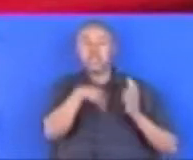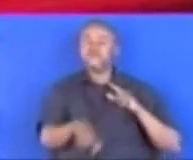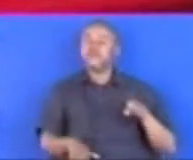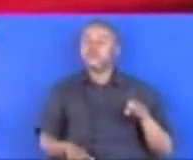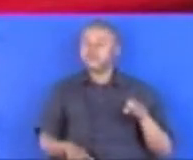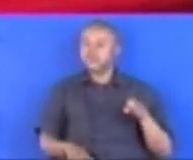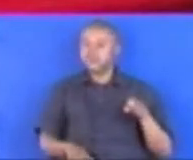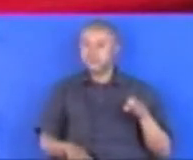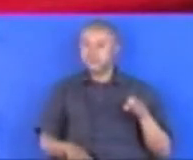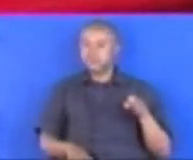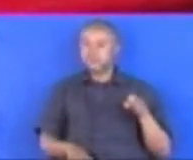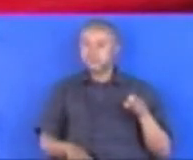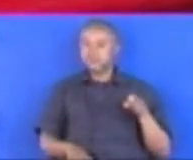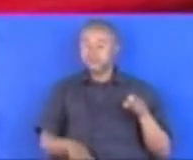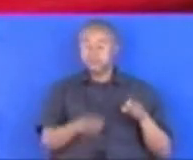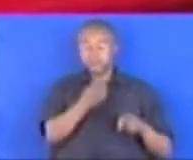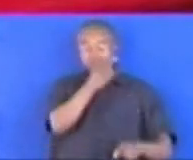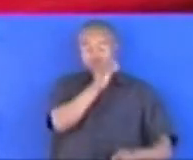mwaka wa fedha mwaka